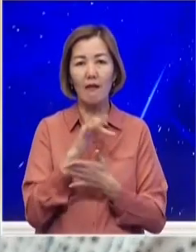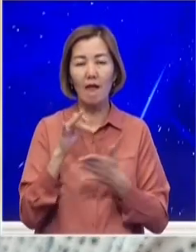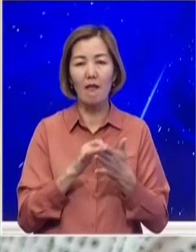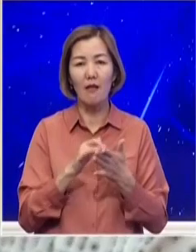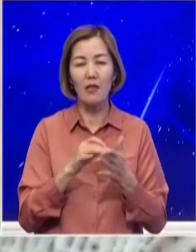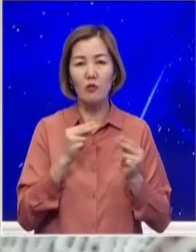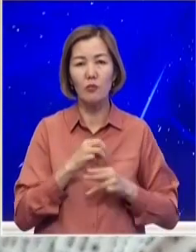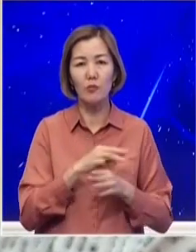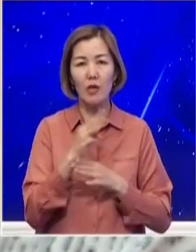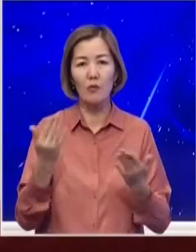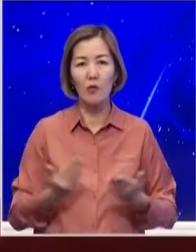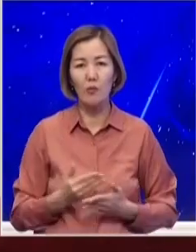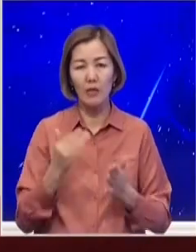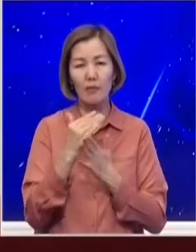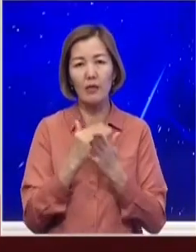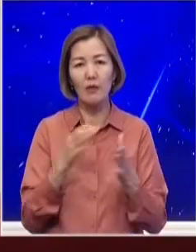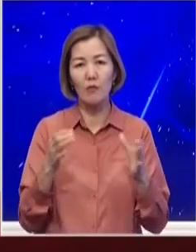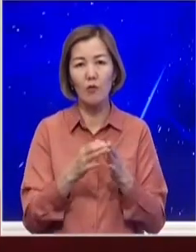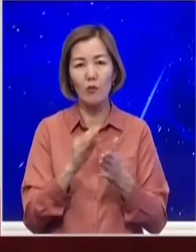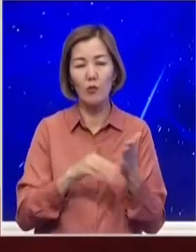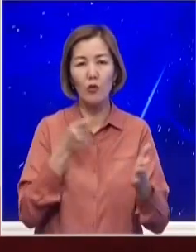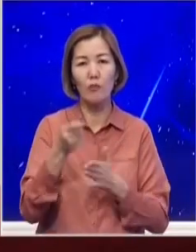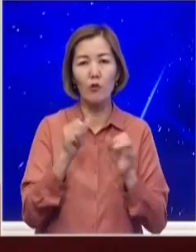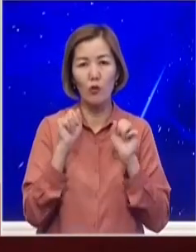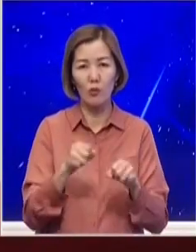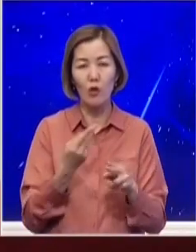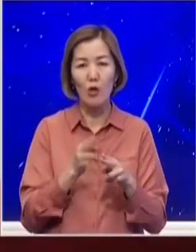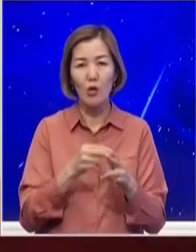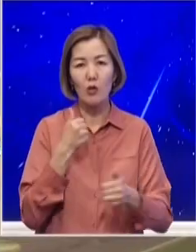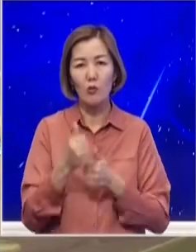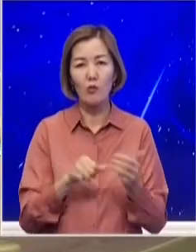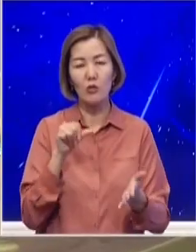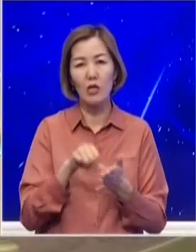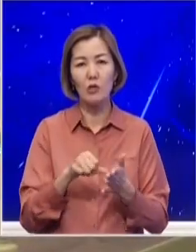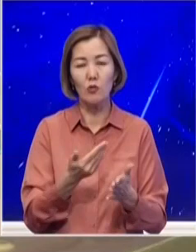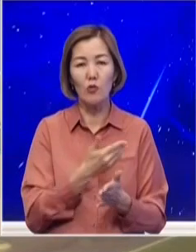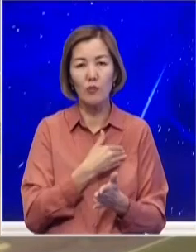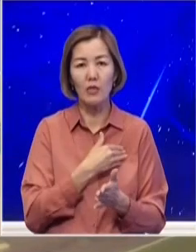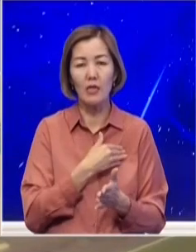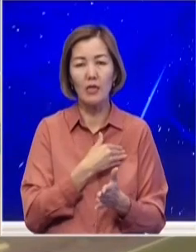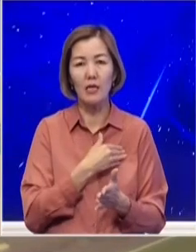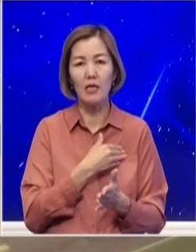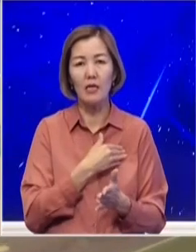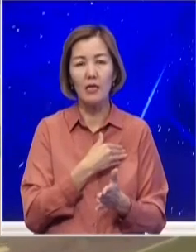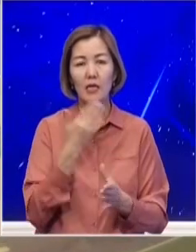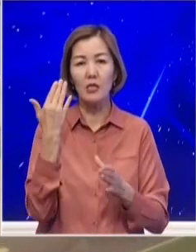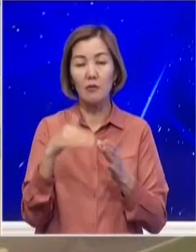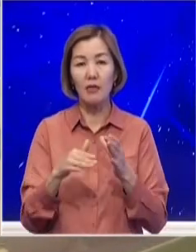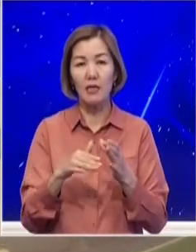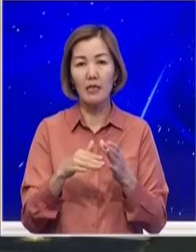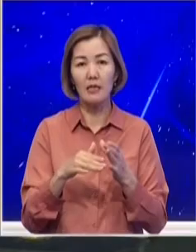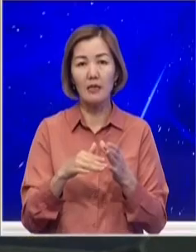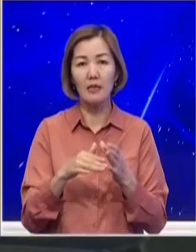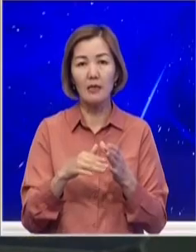қалалық жұмыспен қамту және әлеуметтік бағдарламалар бөлімдеріне өтінім бере алады. Бұл ретте конкурсқа қатысуға үміткерлер жіберілетін белгілі